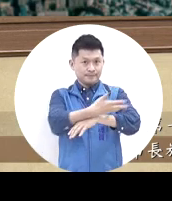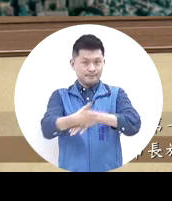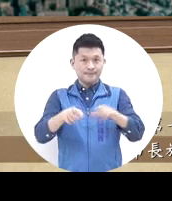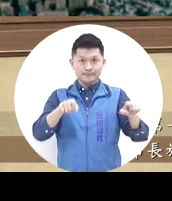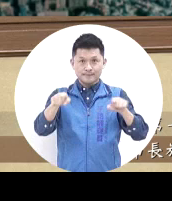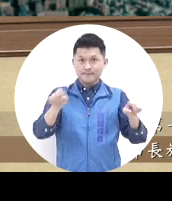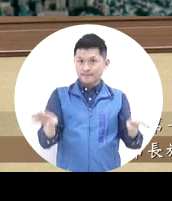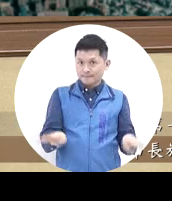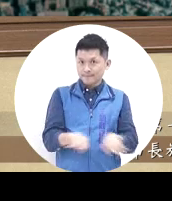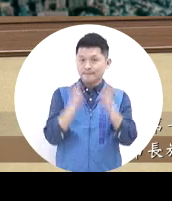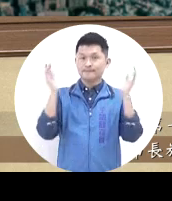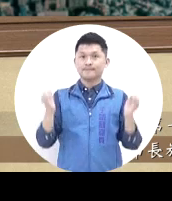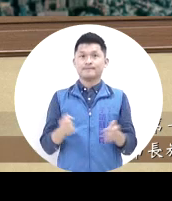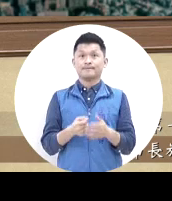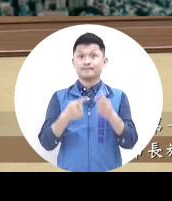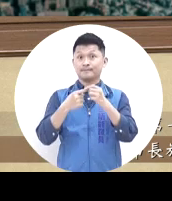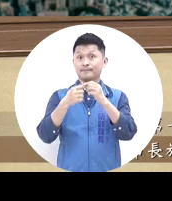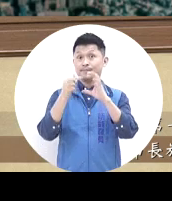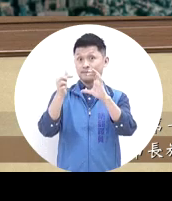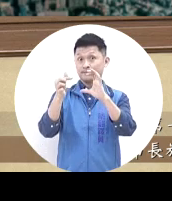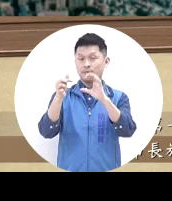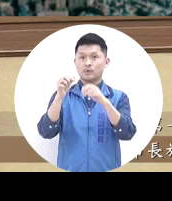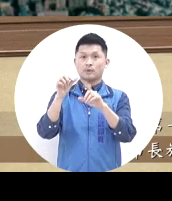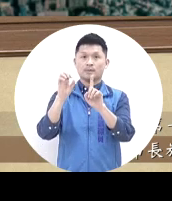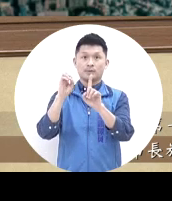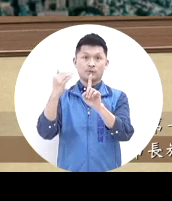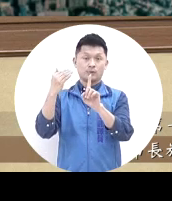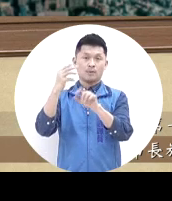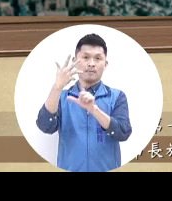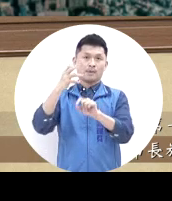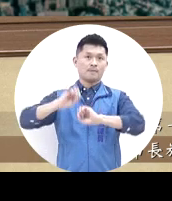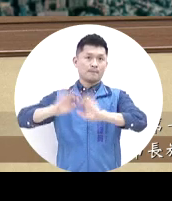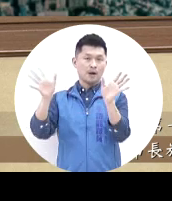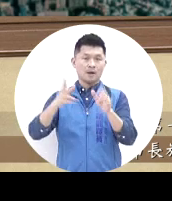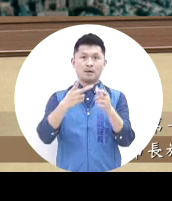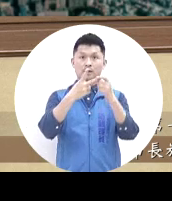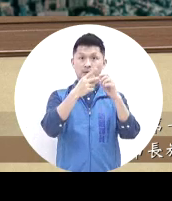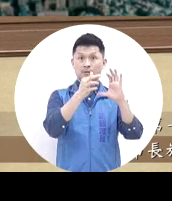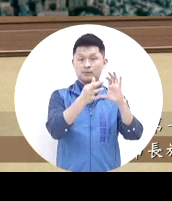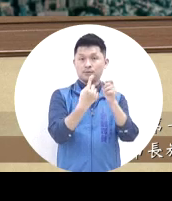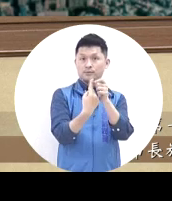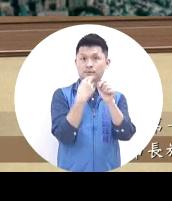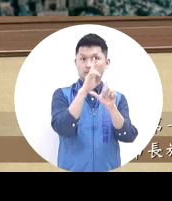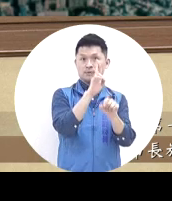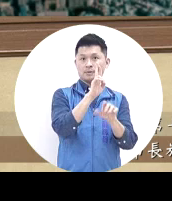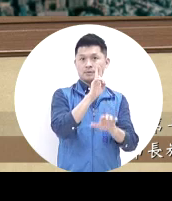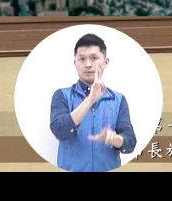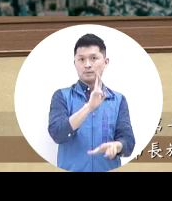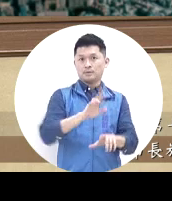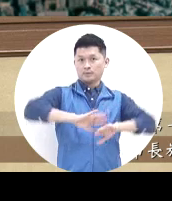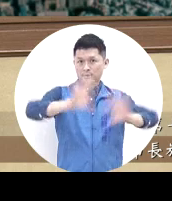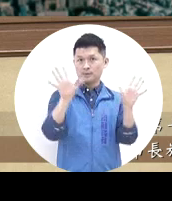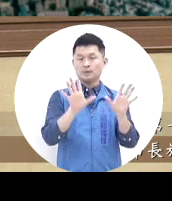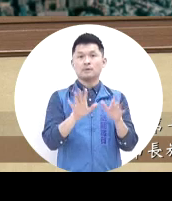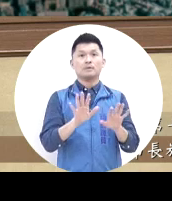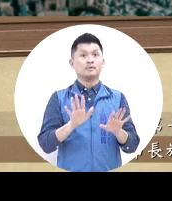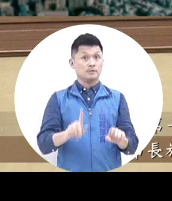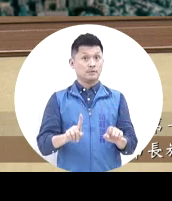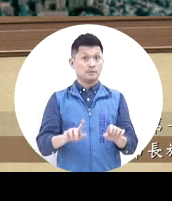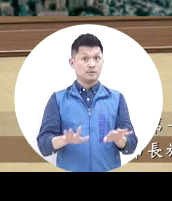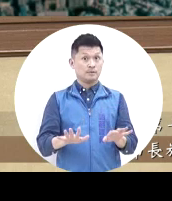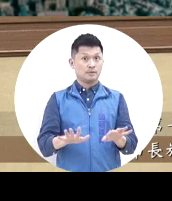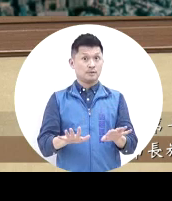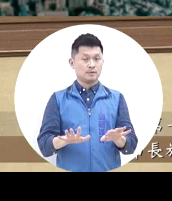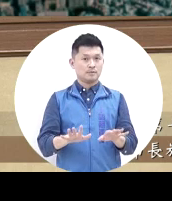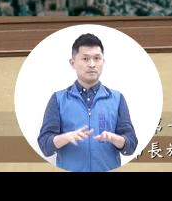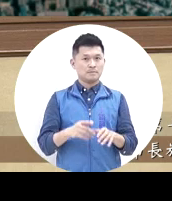一区已经在109年8月公告，第二区去年的12月公告。我们今天一定是最大